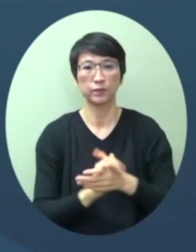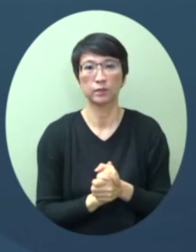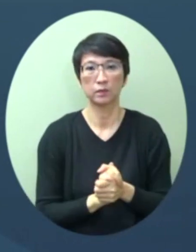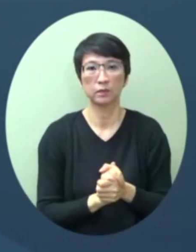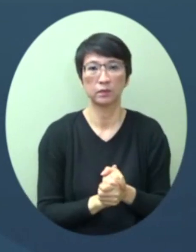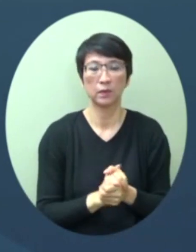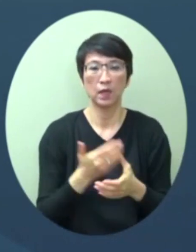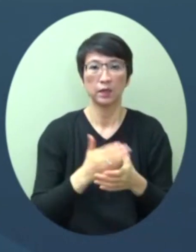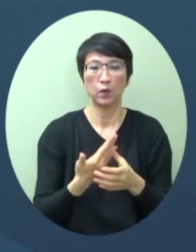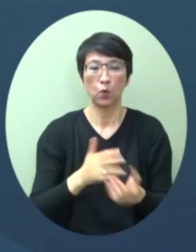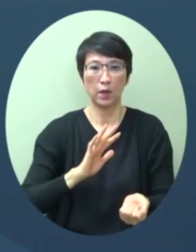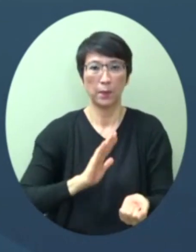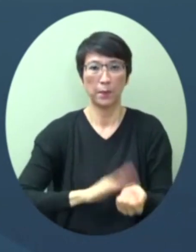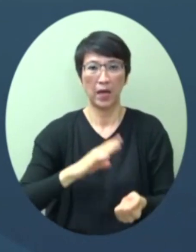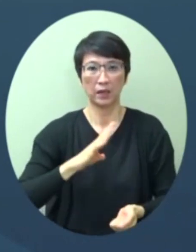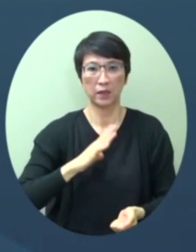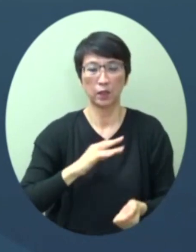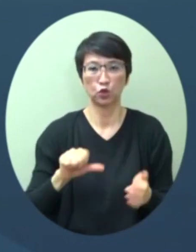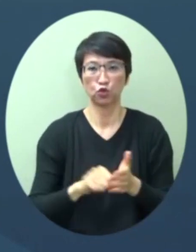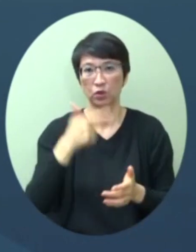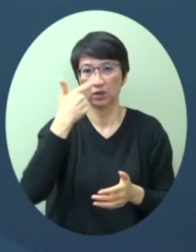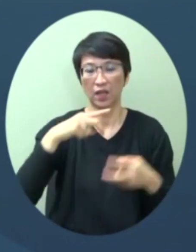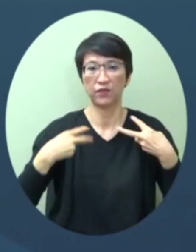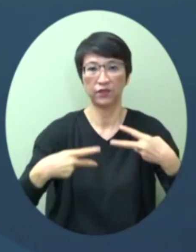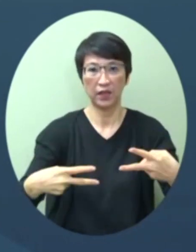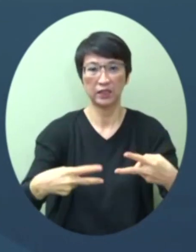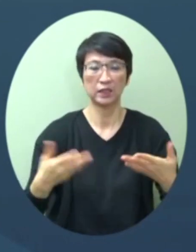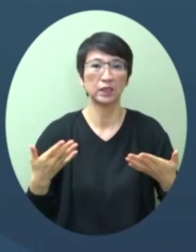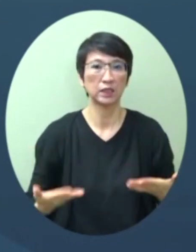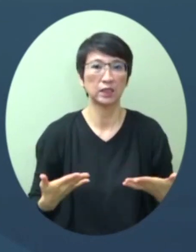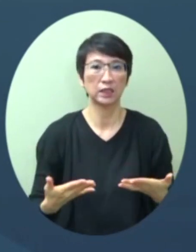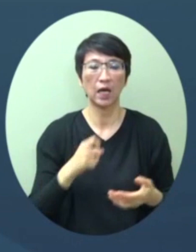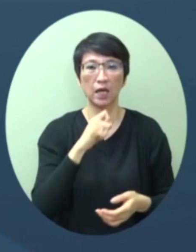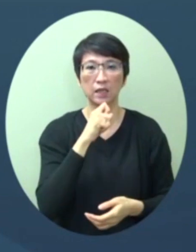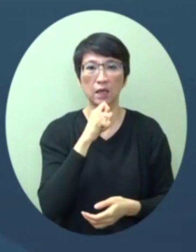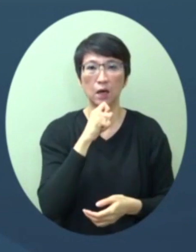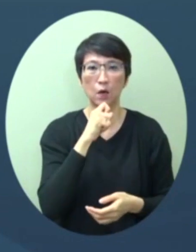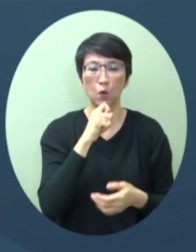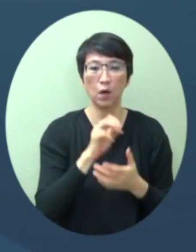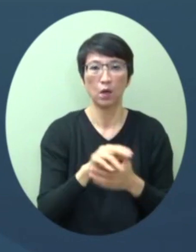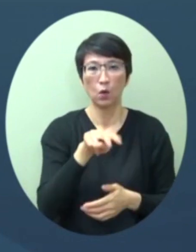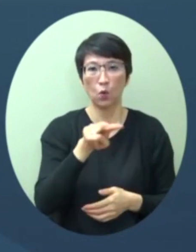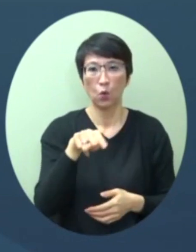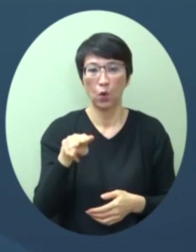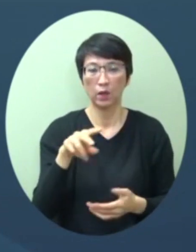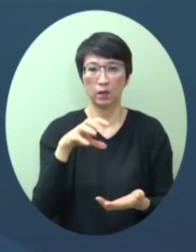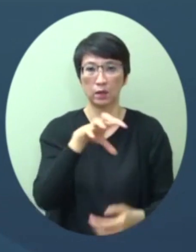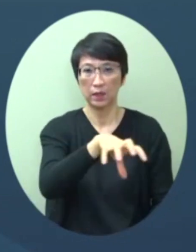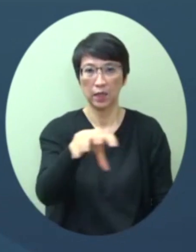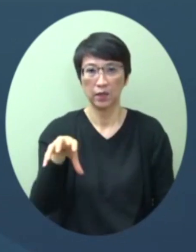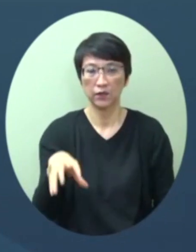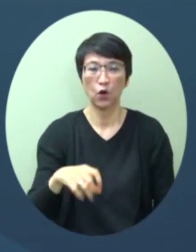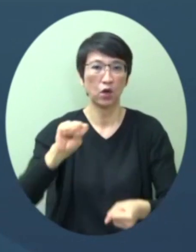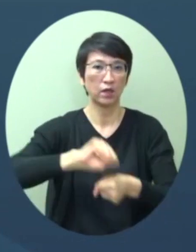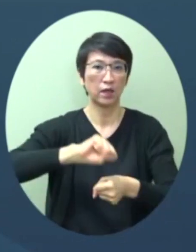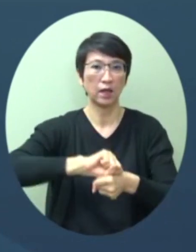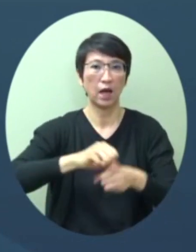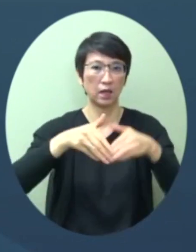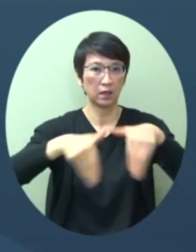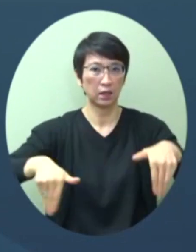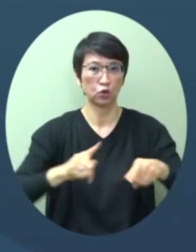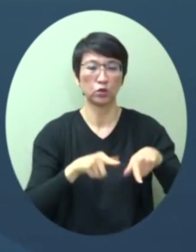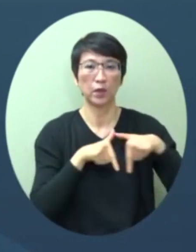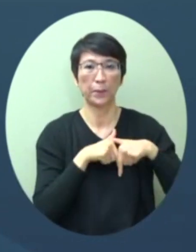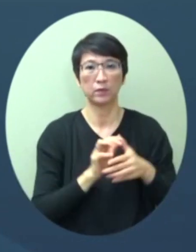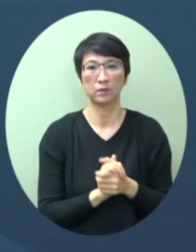因应疫情的最新发展我们现在有以下的密释了的地方可以增设隔离的设